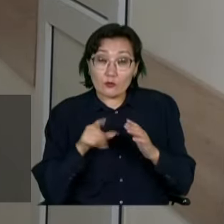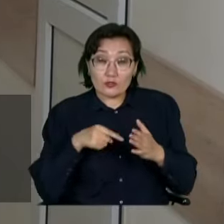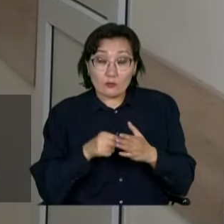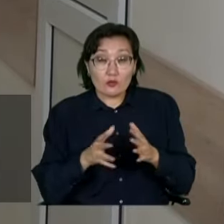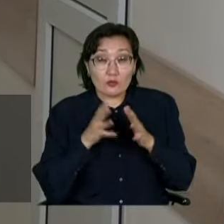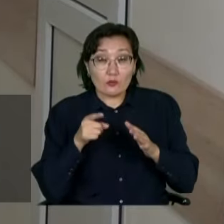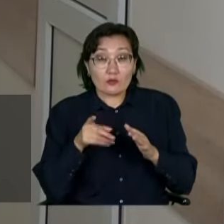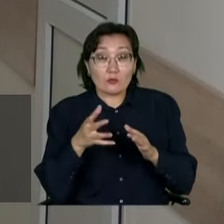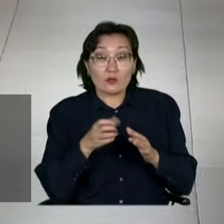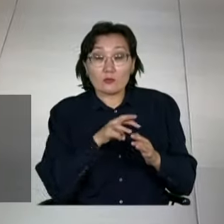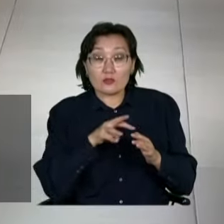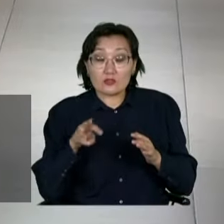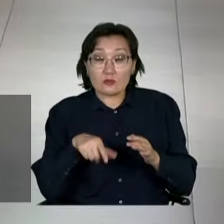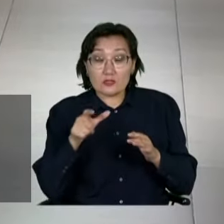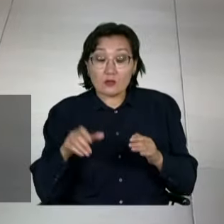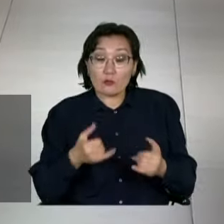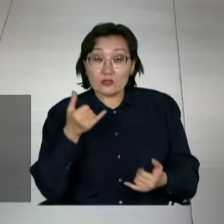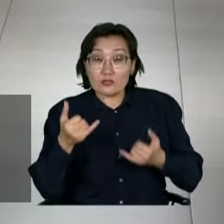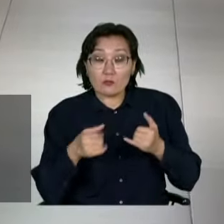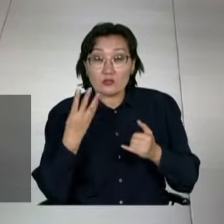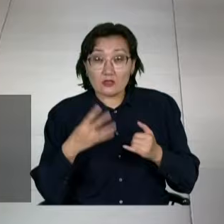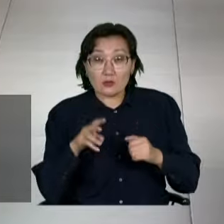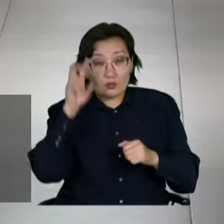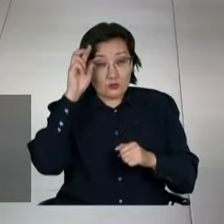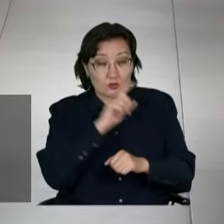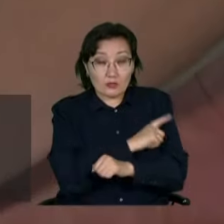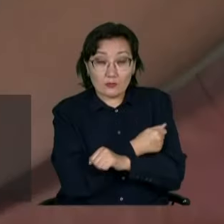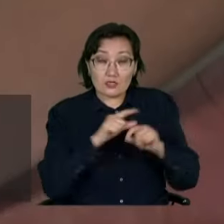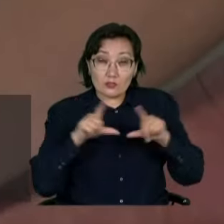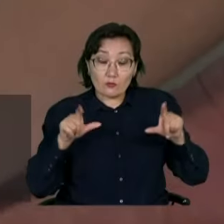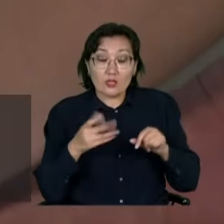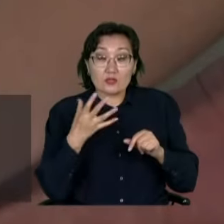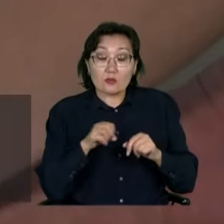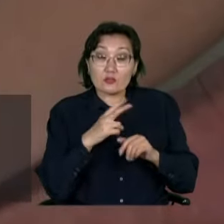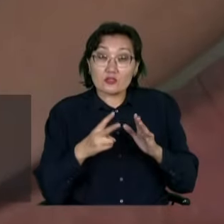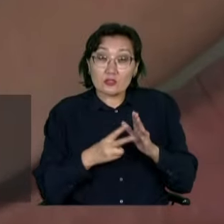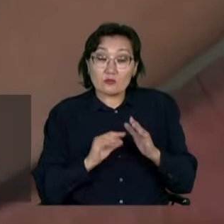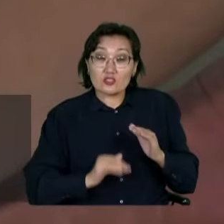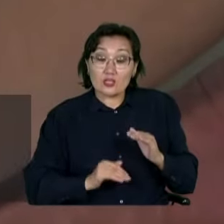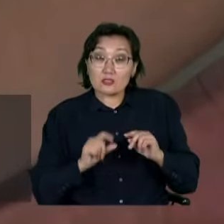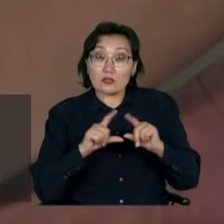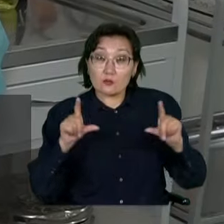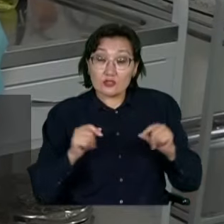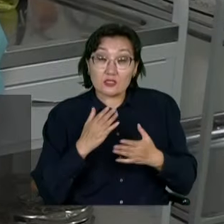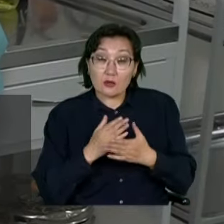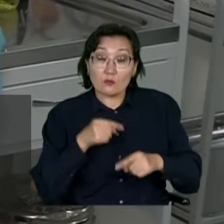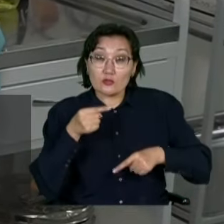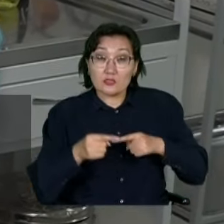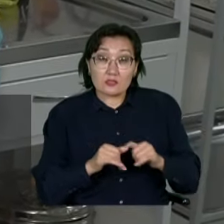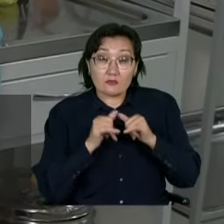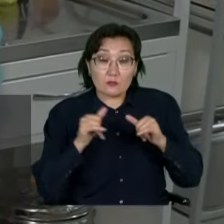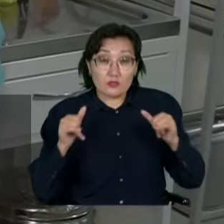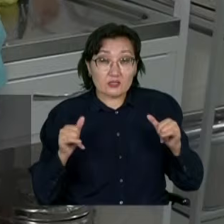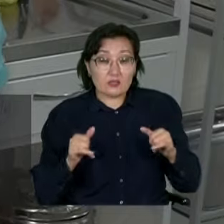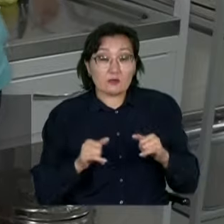более 1,5 миллиона человек обслуживаются в 40 государственных поликлиниках, а 517 в частных. Наблюдается регулярный рост